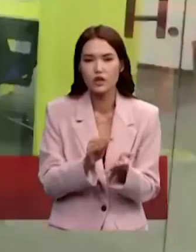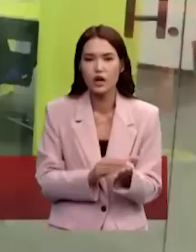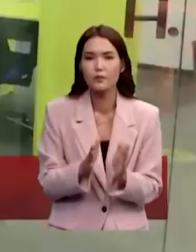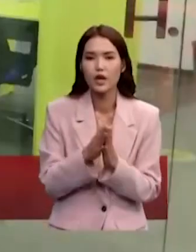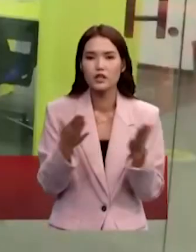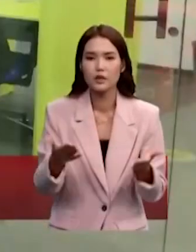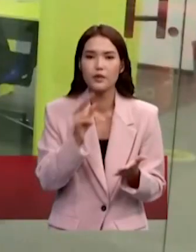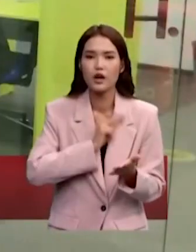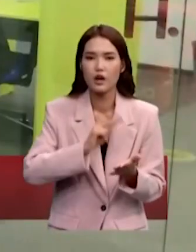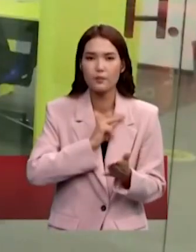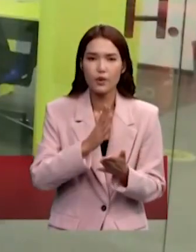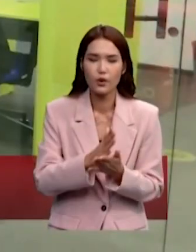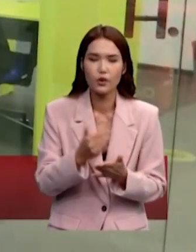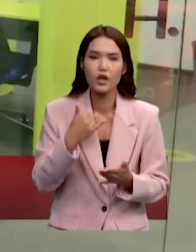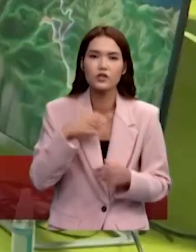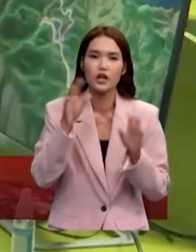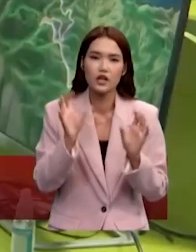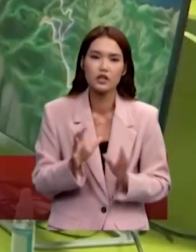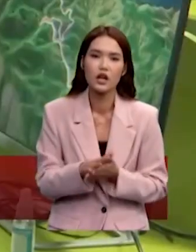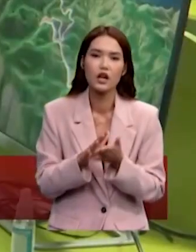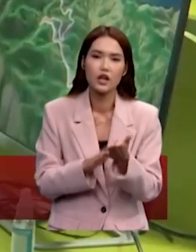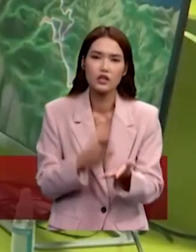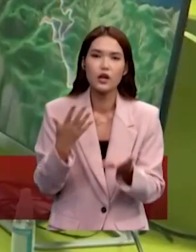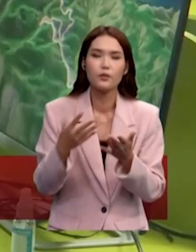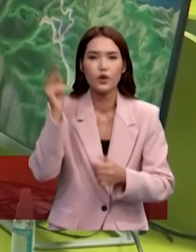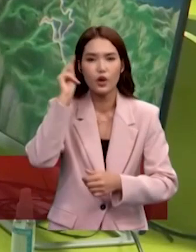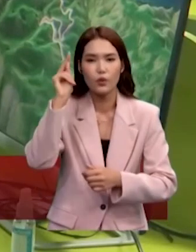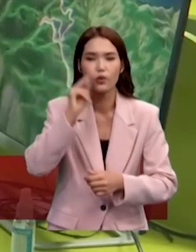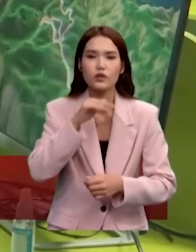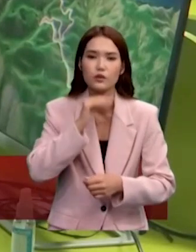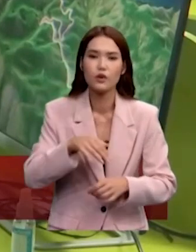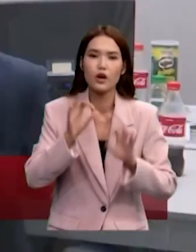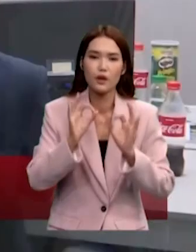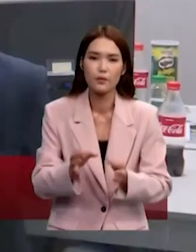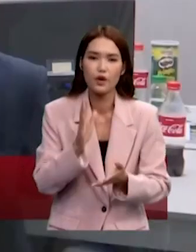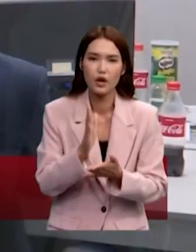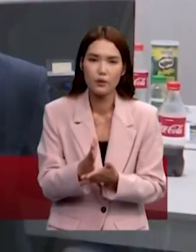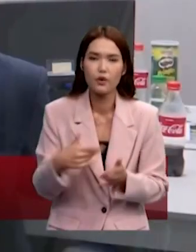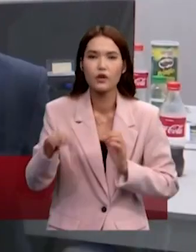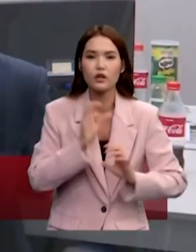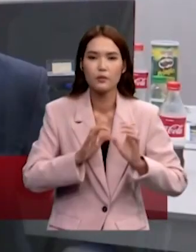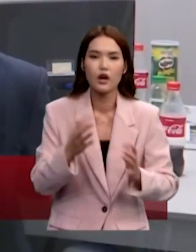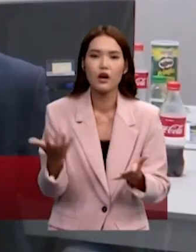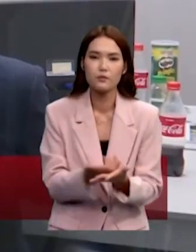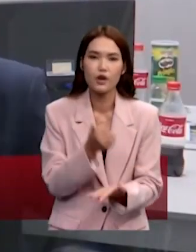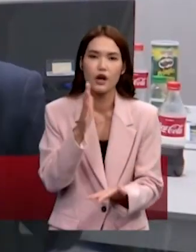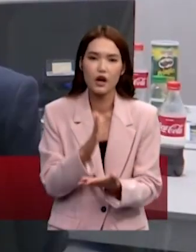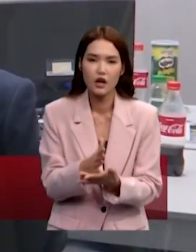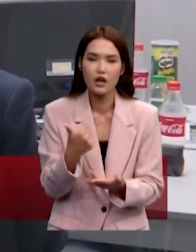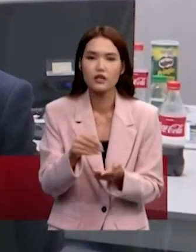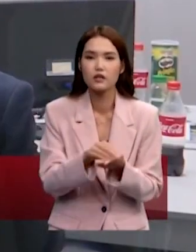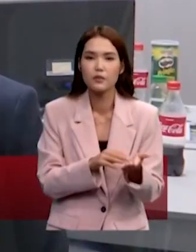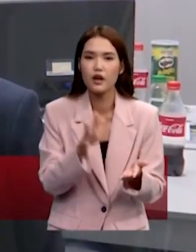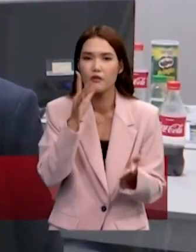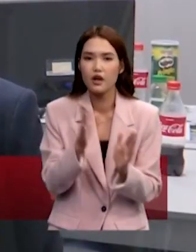работ. Наши преподаватели заявляют, что если менеджмент учебного процесса организован правильно, то схитрить у студента не получится. То есть во время написания